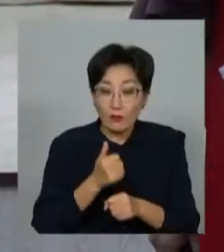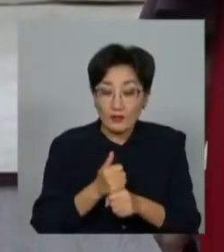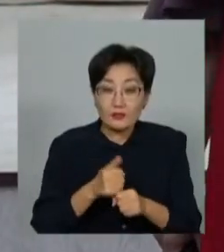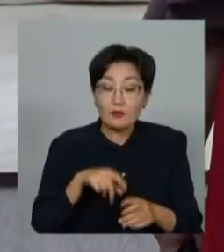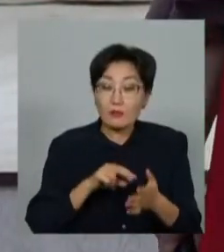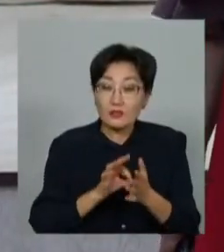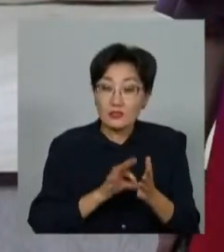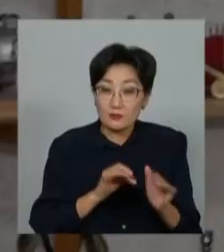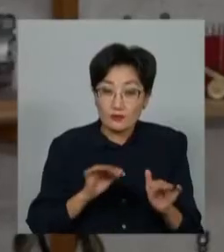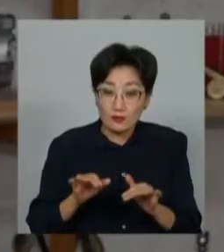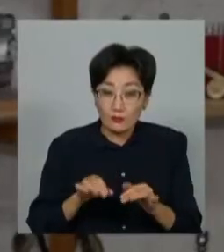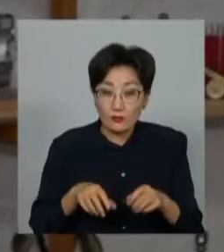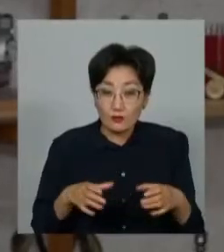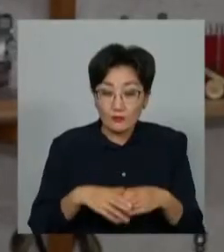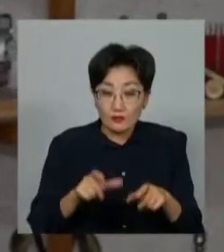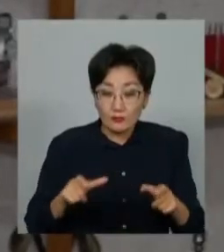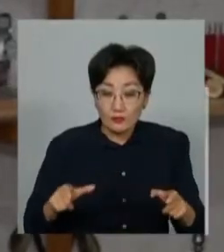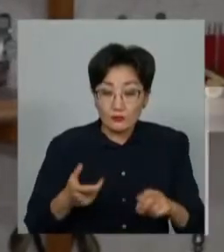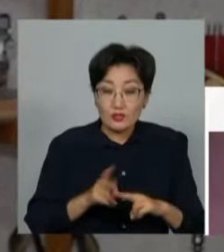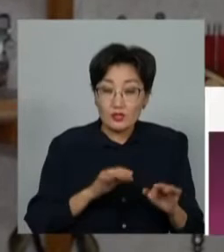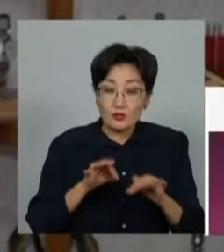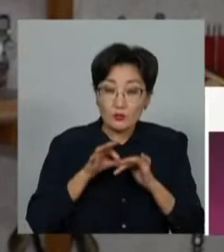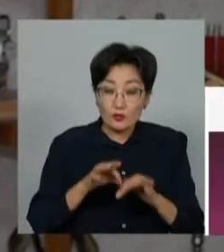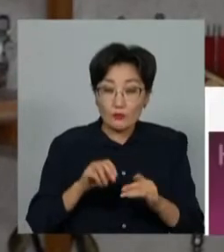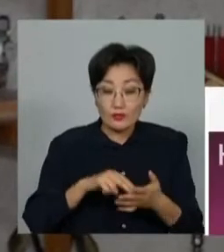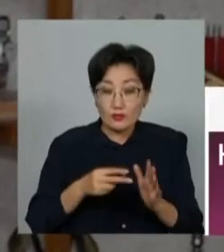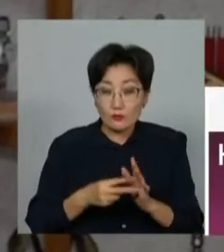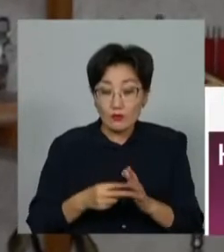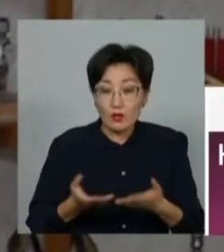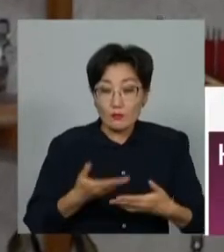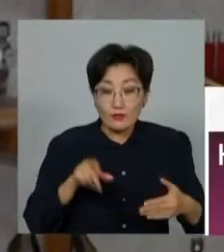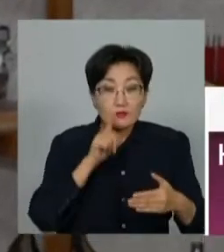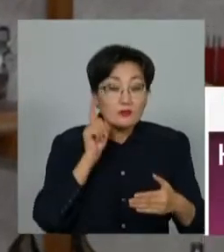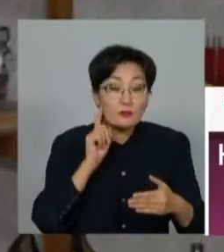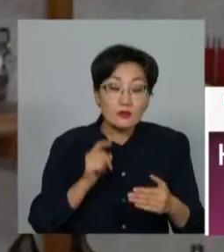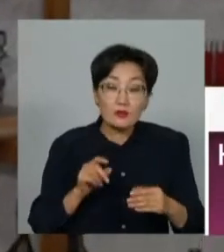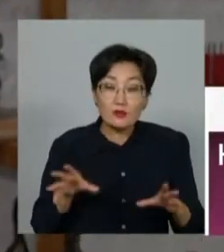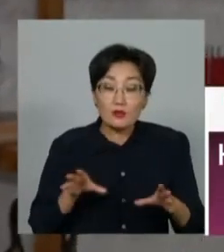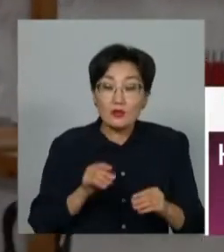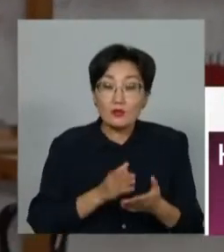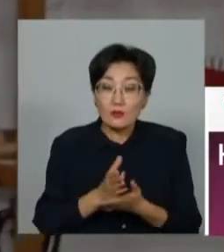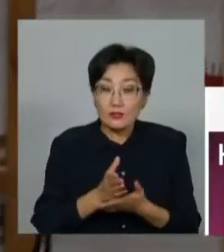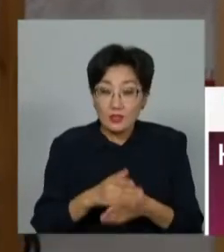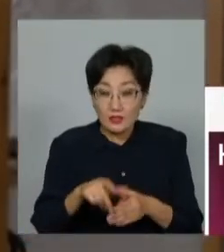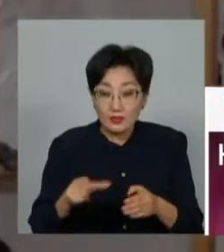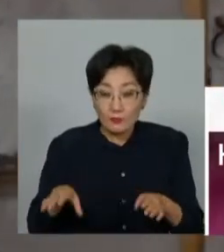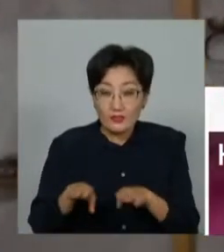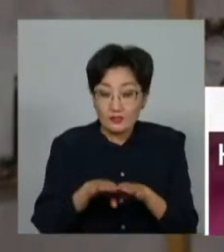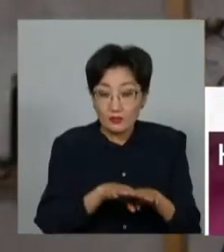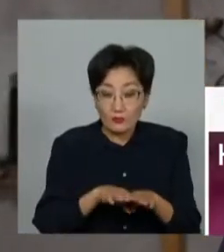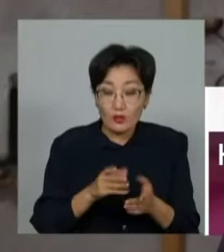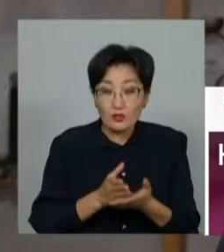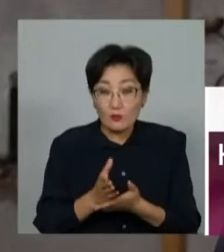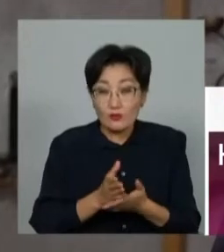шара ұйымдастырушылары. Бұл шараны өткізу мақсаты осы жастарды осы біздің ардагерлермен кішкене теңестіріп, ол ардагерлер